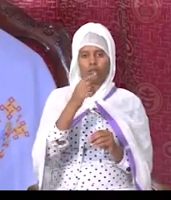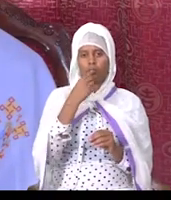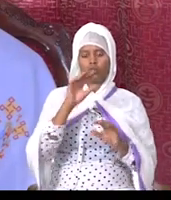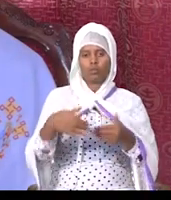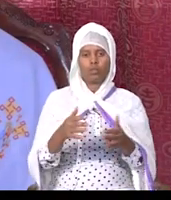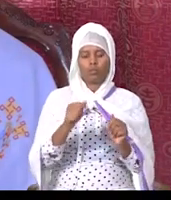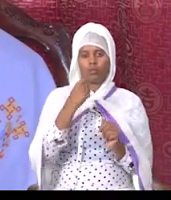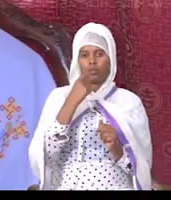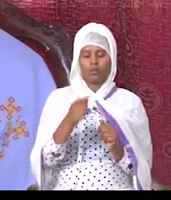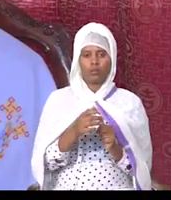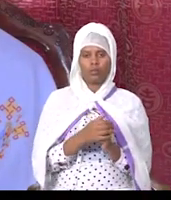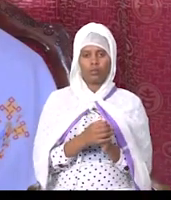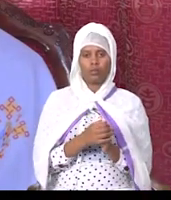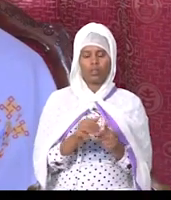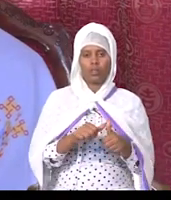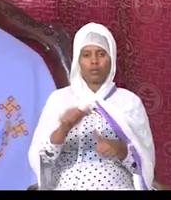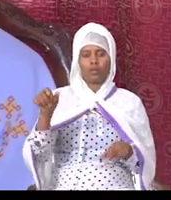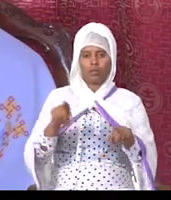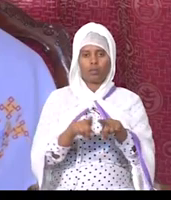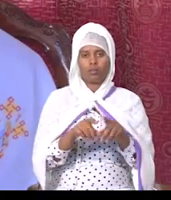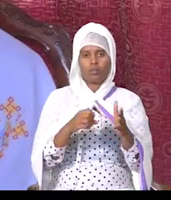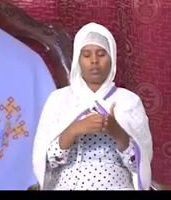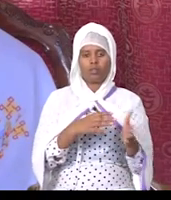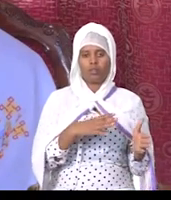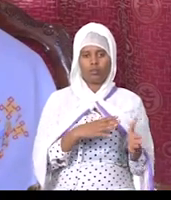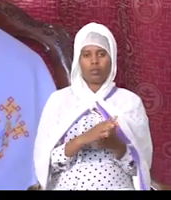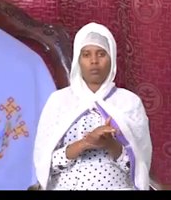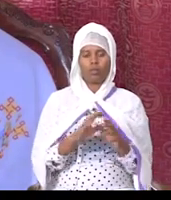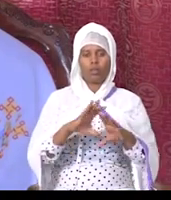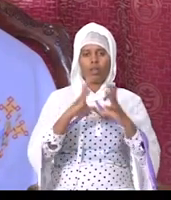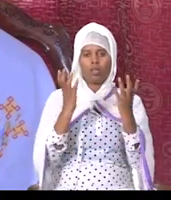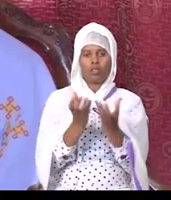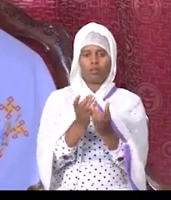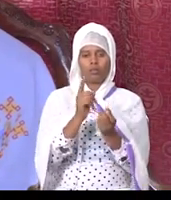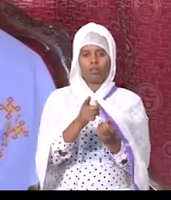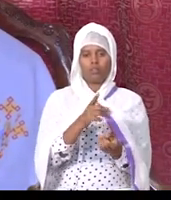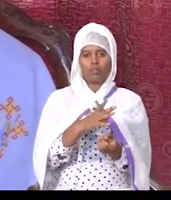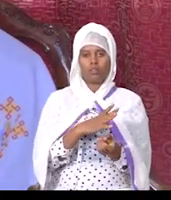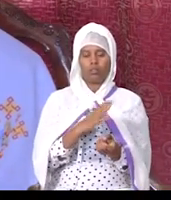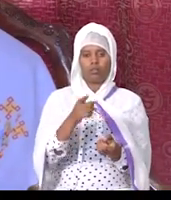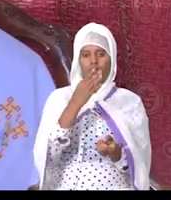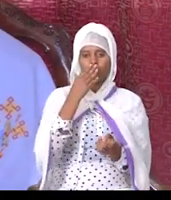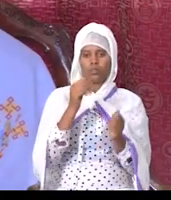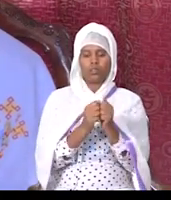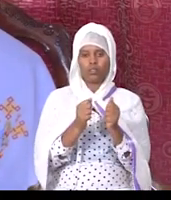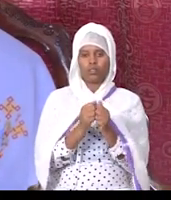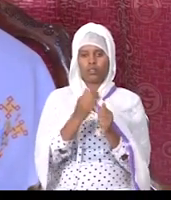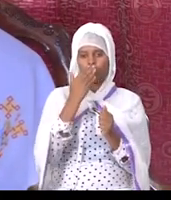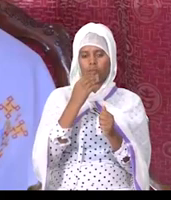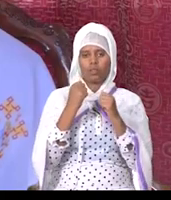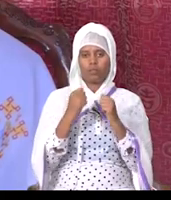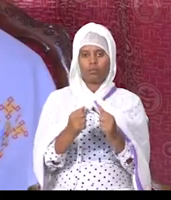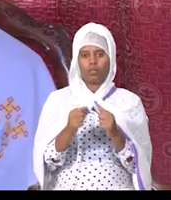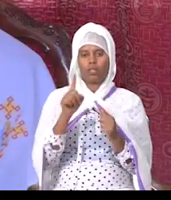ሕተቶሞ ክንምልሱልካዮም እዩ። ኣብ ርሑቕ ኣብ ቀረባ ስለ ዘለኹም ዓለም ነቲ ዘለዋ ፅቡቕ ነገር